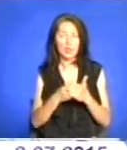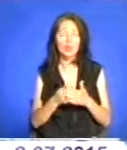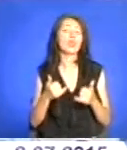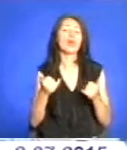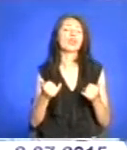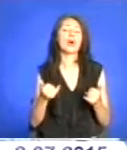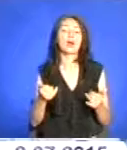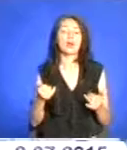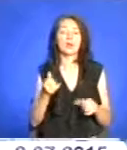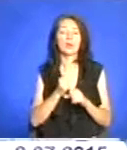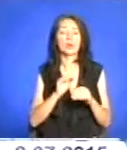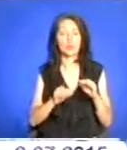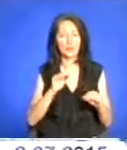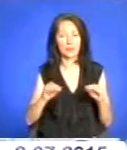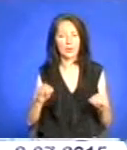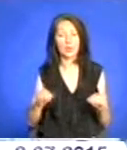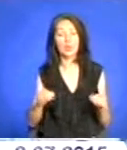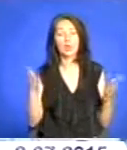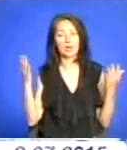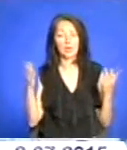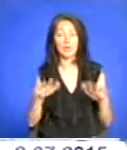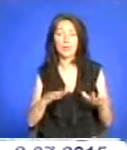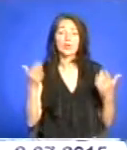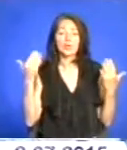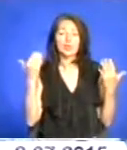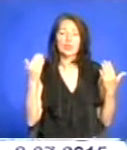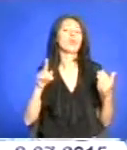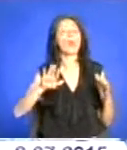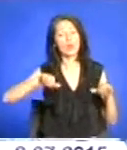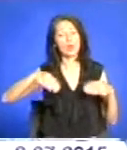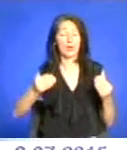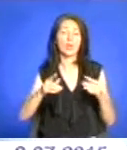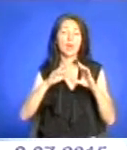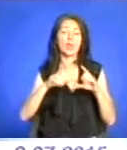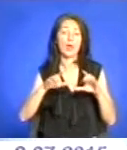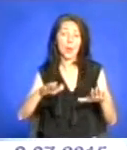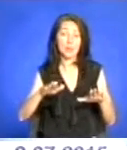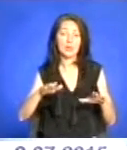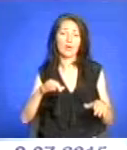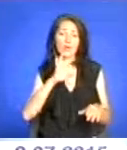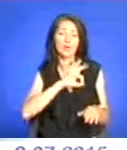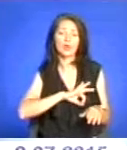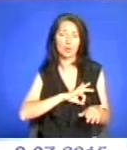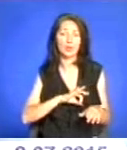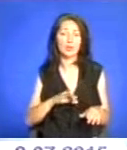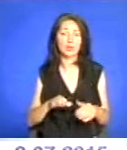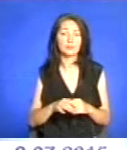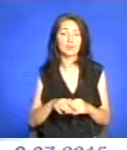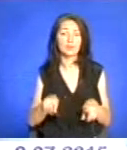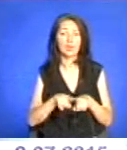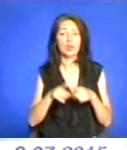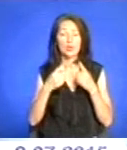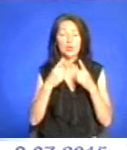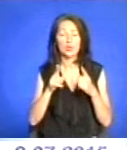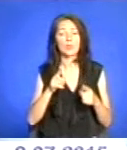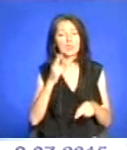провести благоустрій і натомість передати даний об'єкт йому в його використання. Також йшлося і про те, щоб завершити ремонтні роботи до